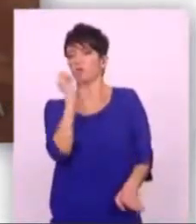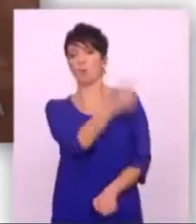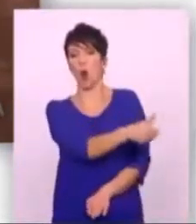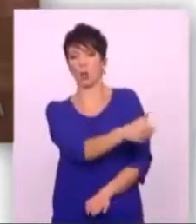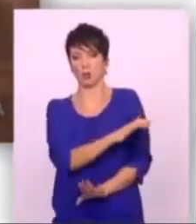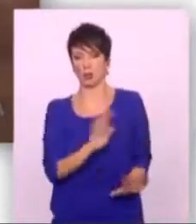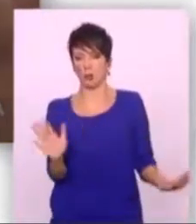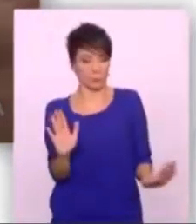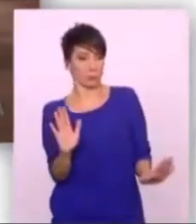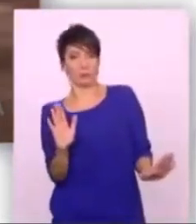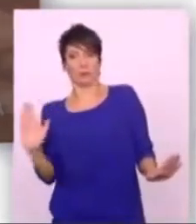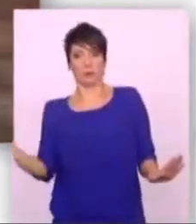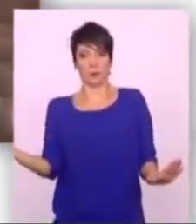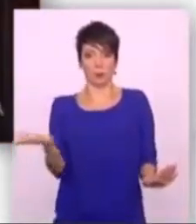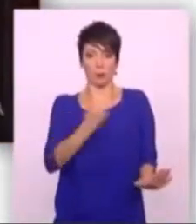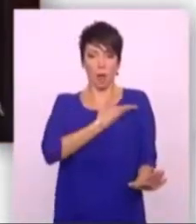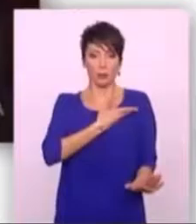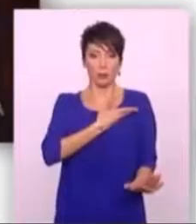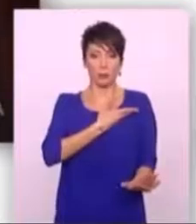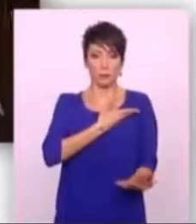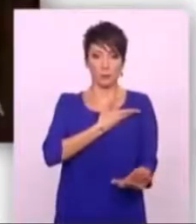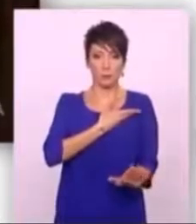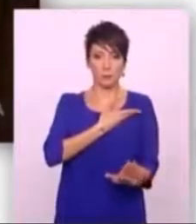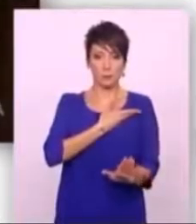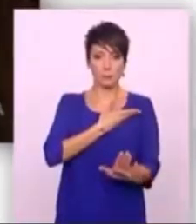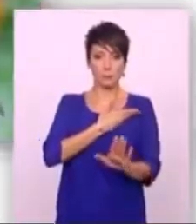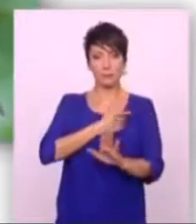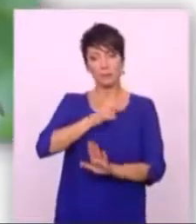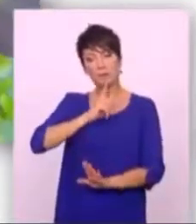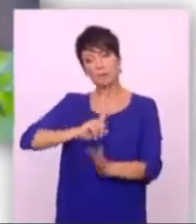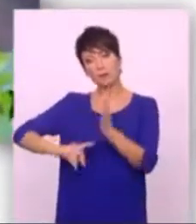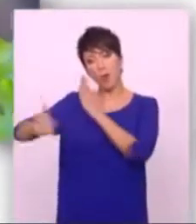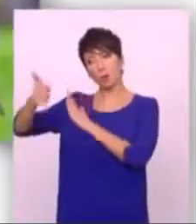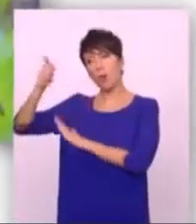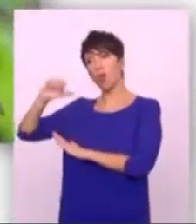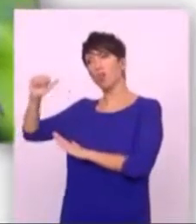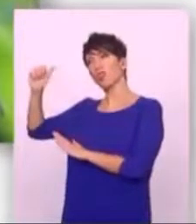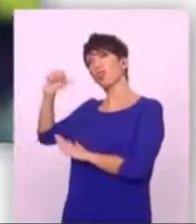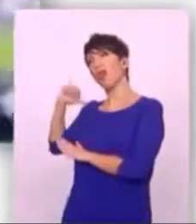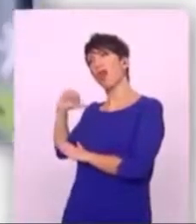άνεμος, ο σύννεφος να κλάψει.